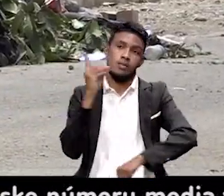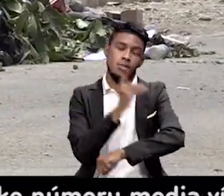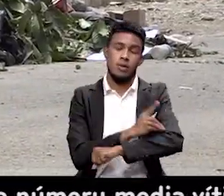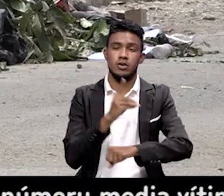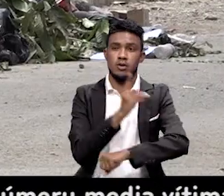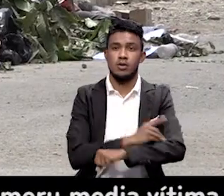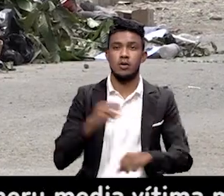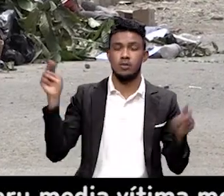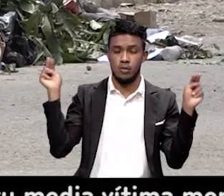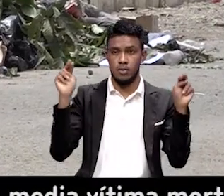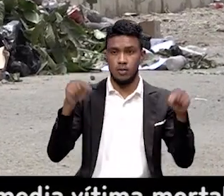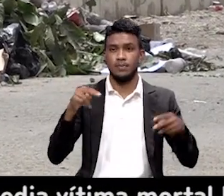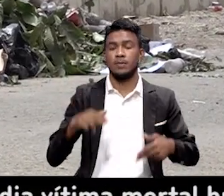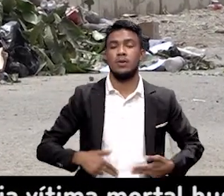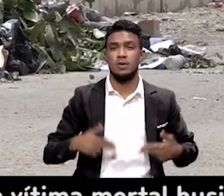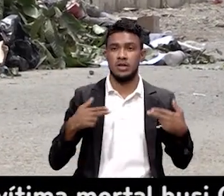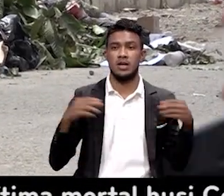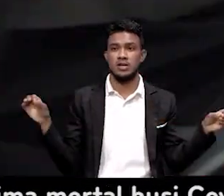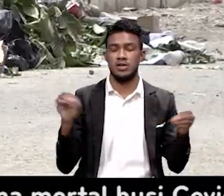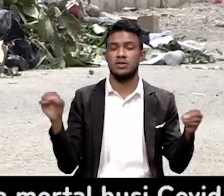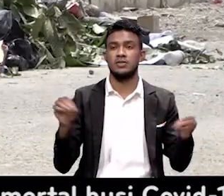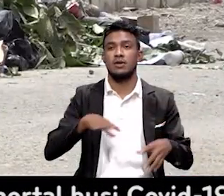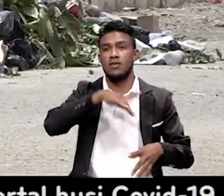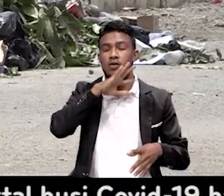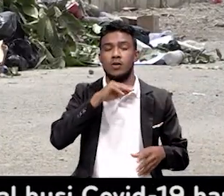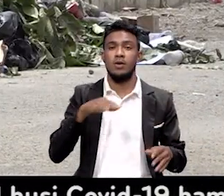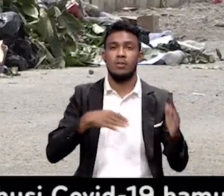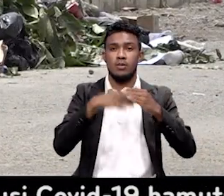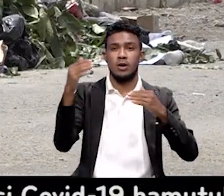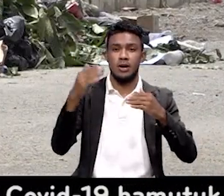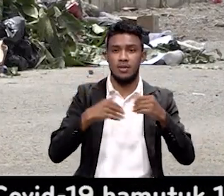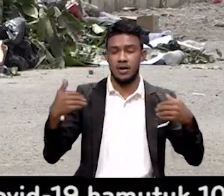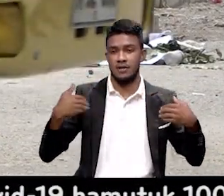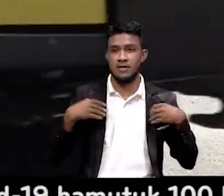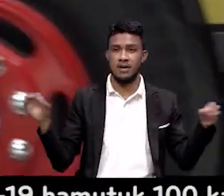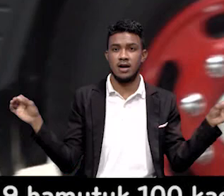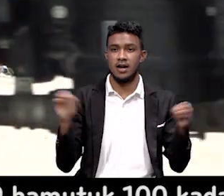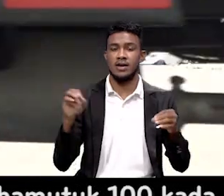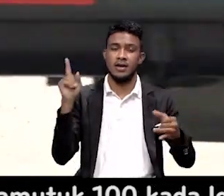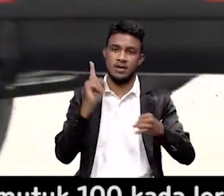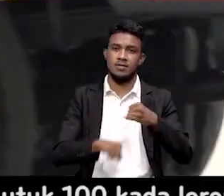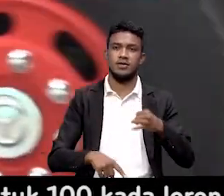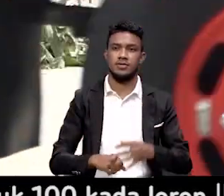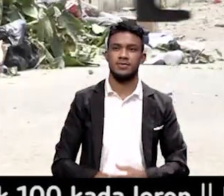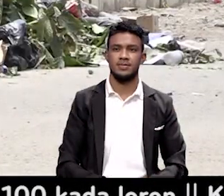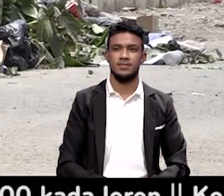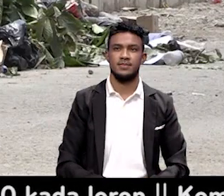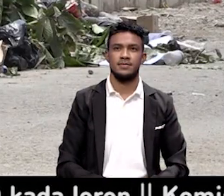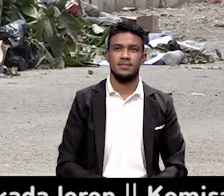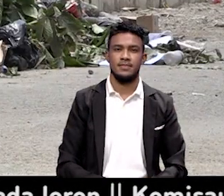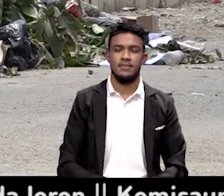ses husilisu. Nebe sai problema sidadenian, be nunca ya roha.